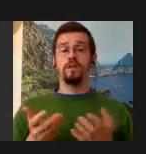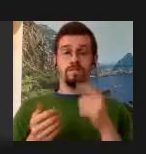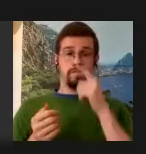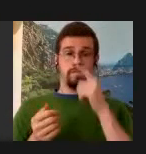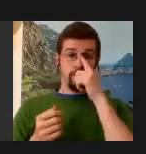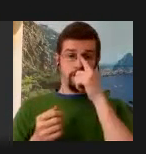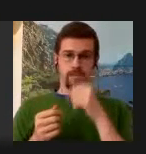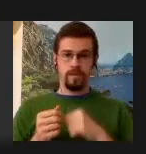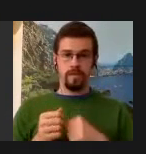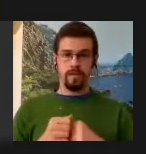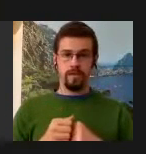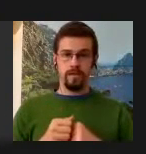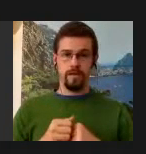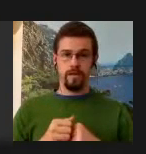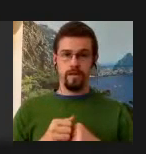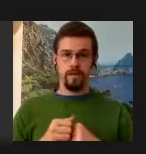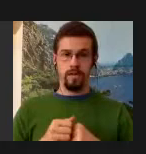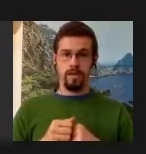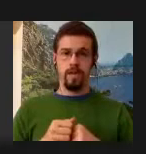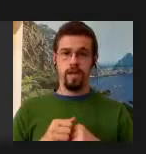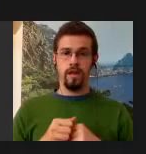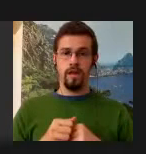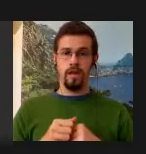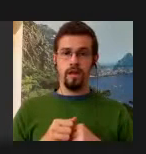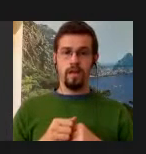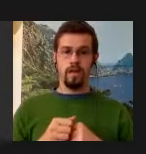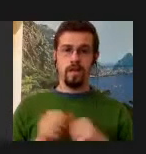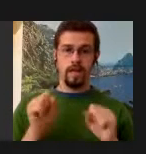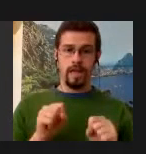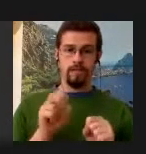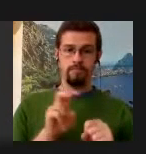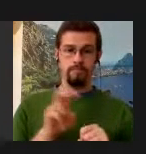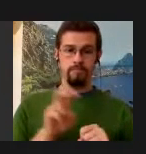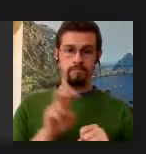أنت تتكلم تحكي وأنا تنترجم.